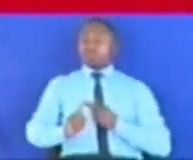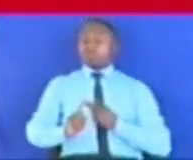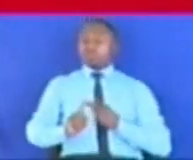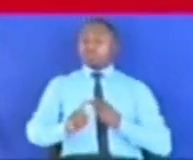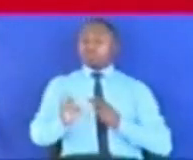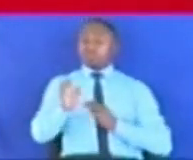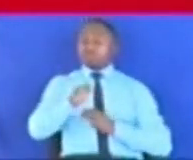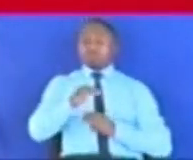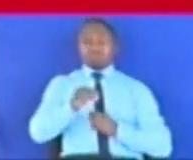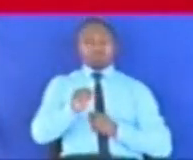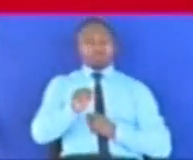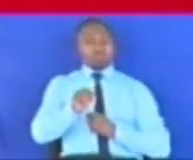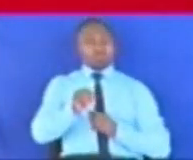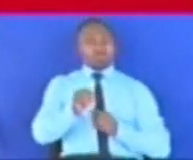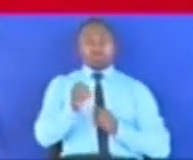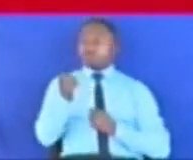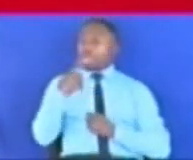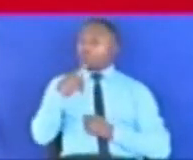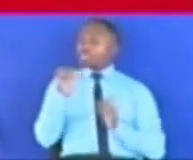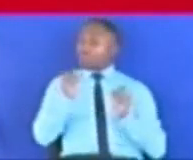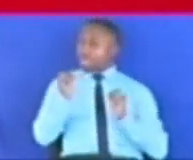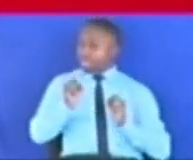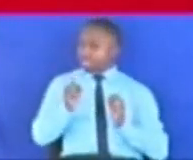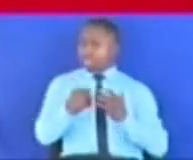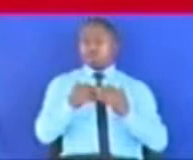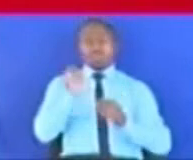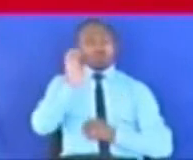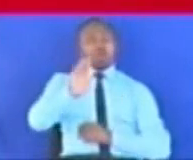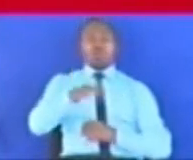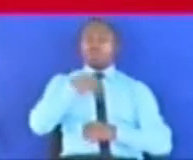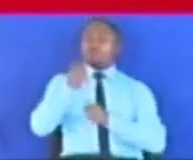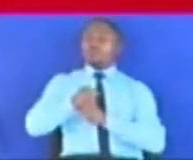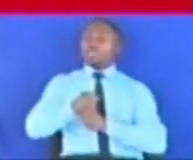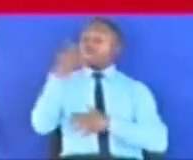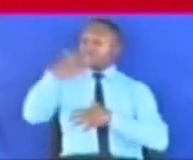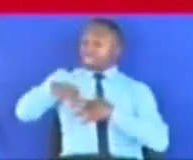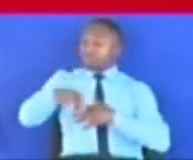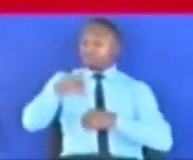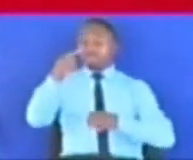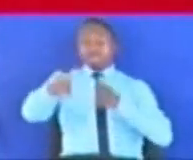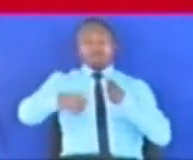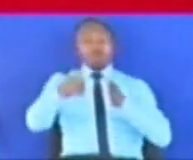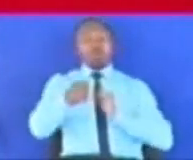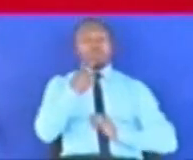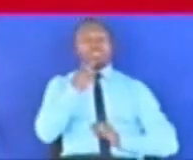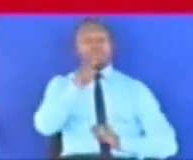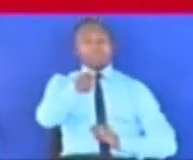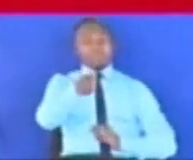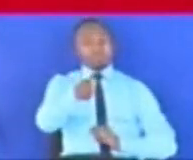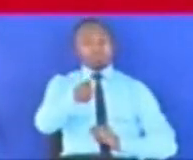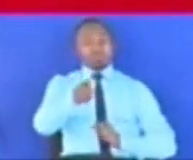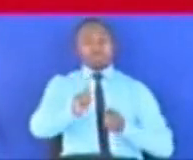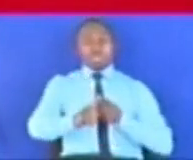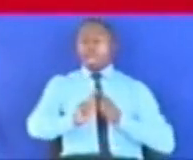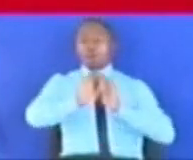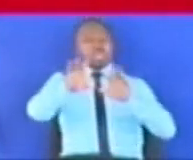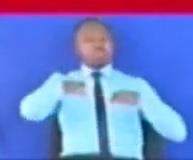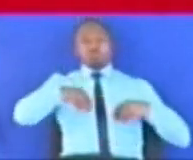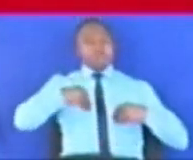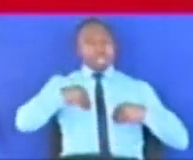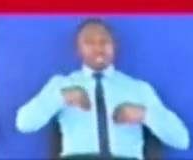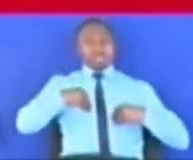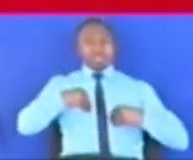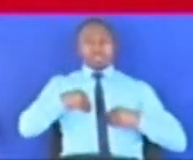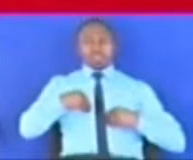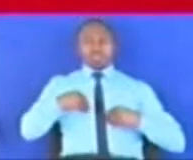malaria. Lakini kwa vile wao wanafanya biashara, kile kiwanda kimeambiwa kuwa hakijakubaliwa na World